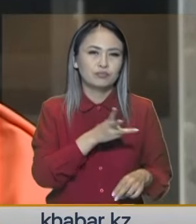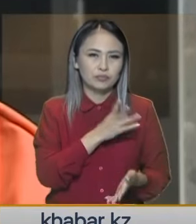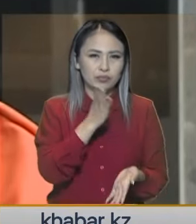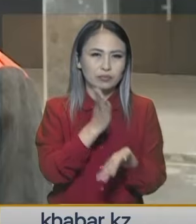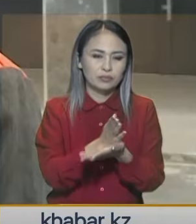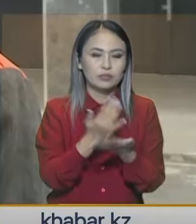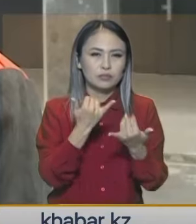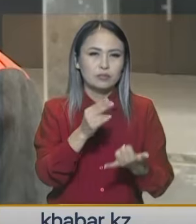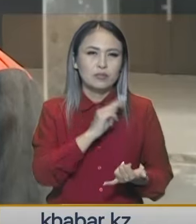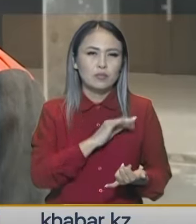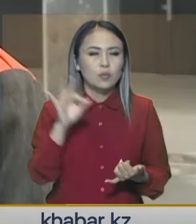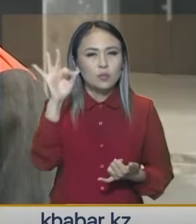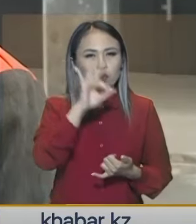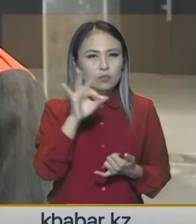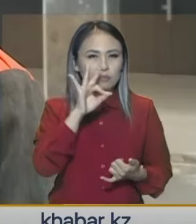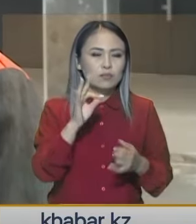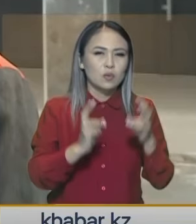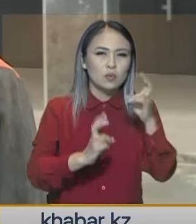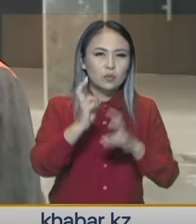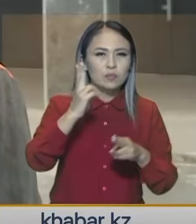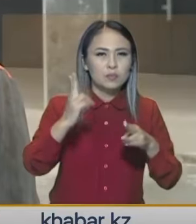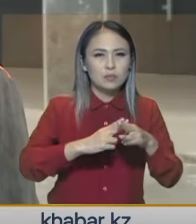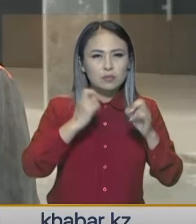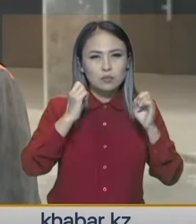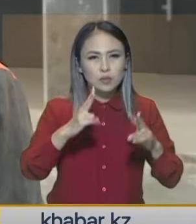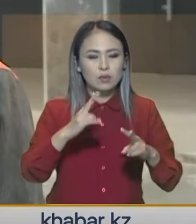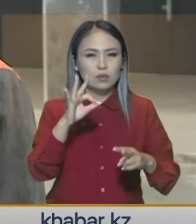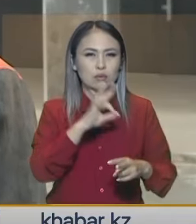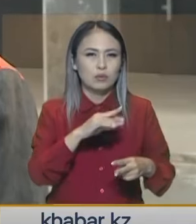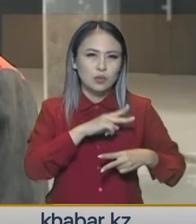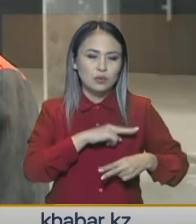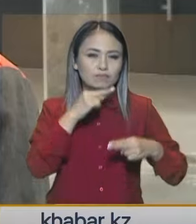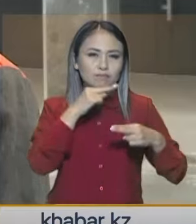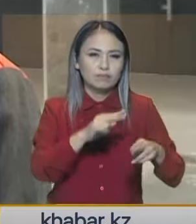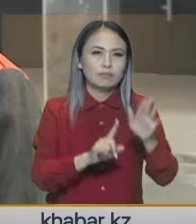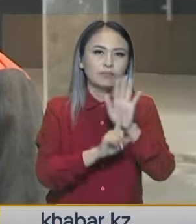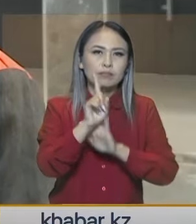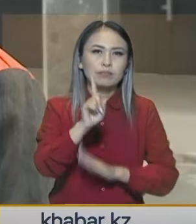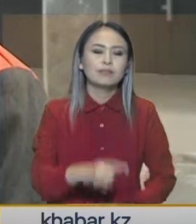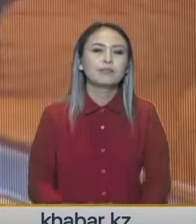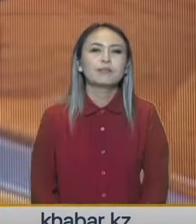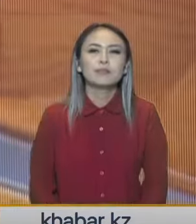қойды. Қазір жұмысымыз жайлы өндірістік қауіпсіздікке еңбек жағдайына көңіл бөліне бастады.